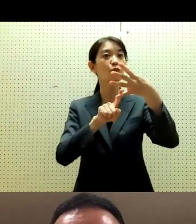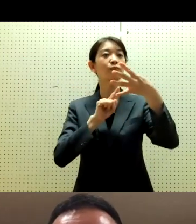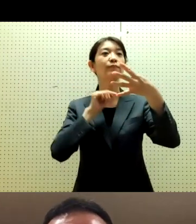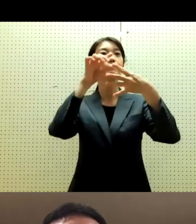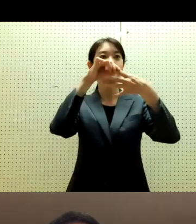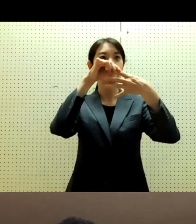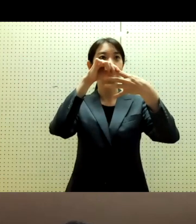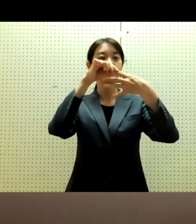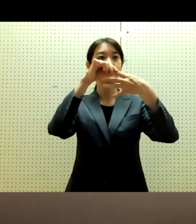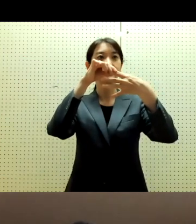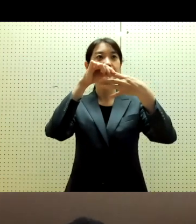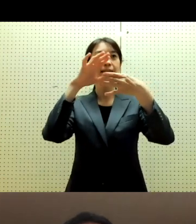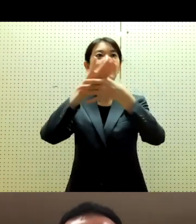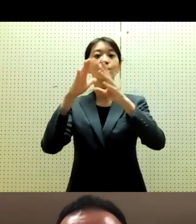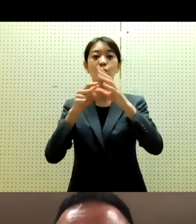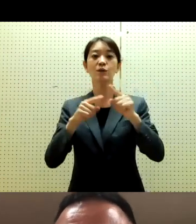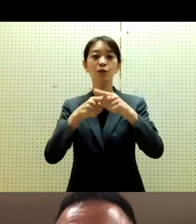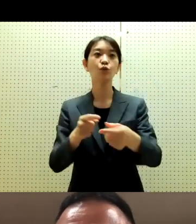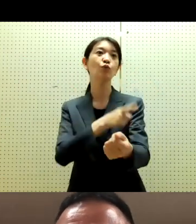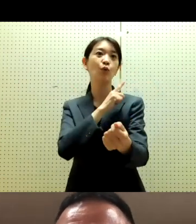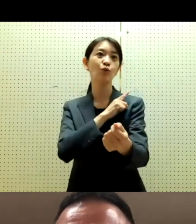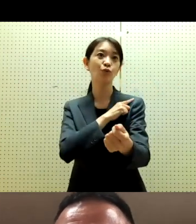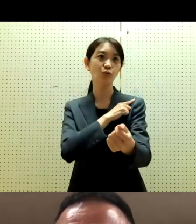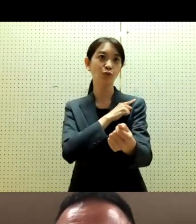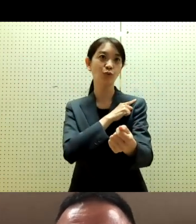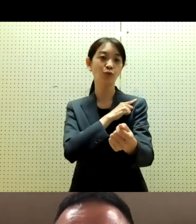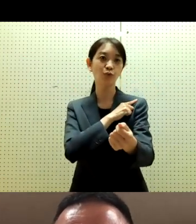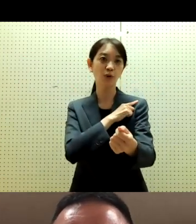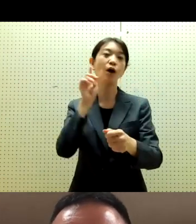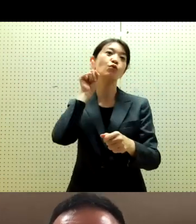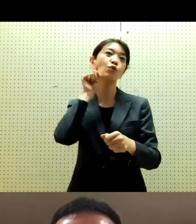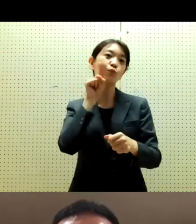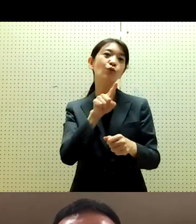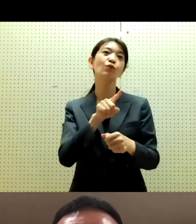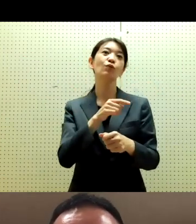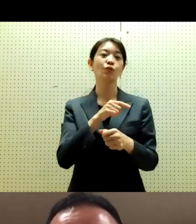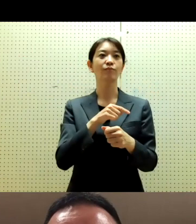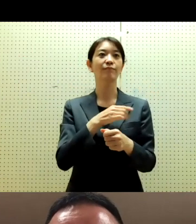つ目、文字入力・文章作りのハードルが下がったことです。